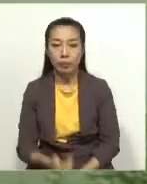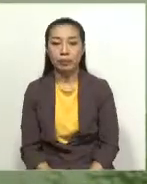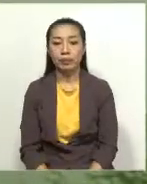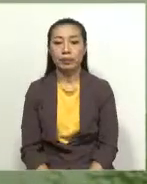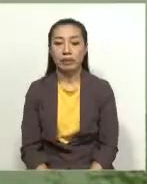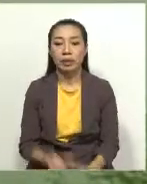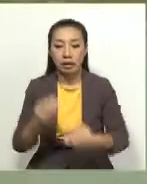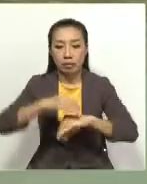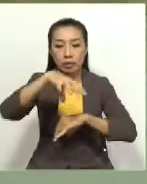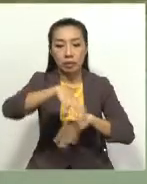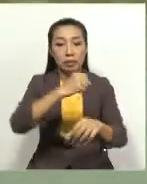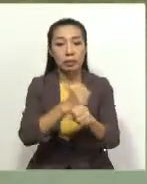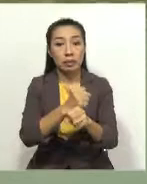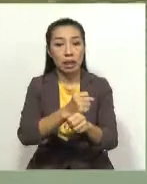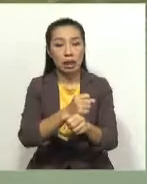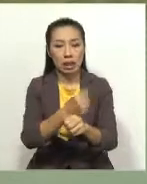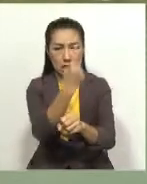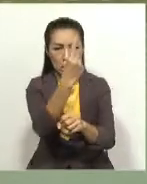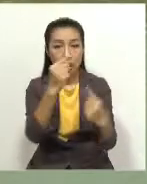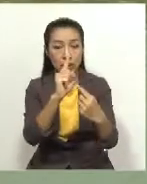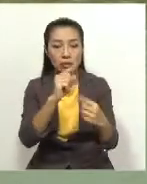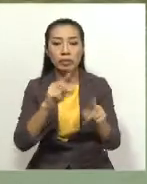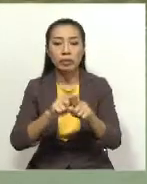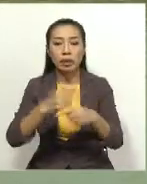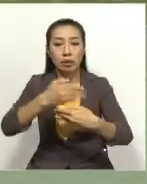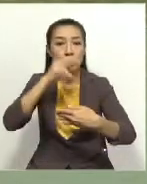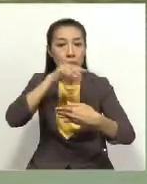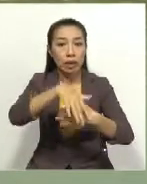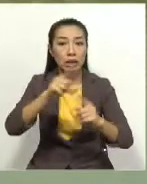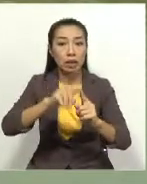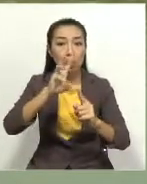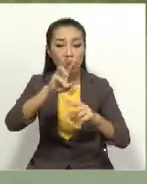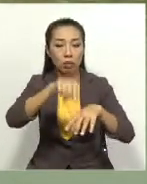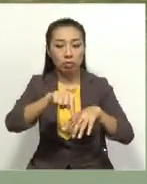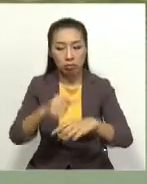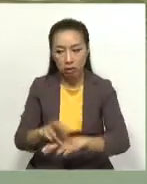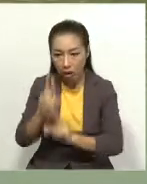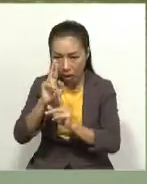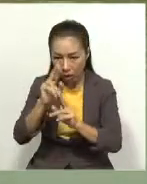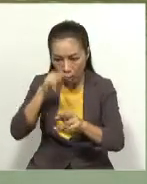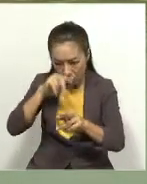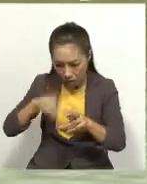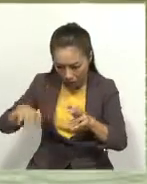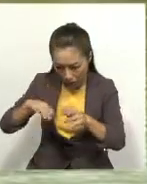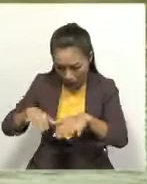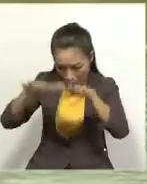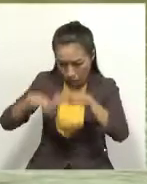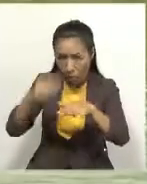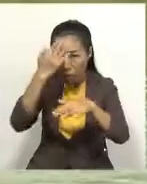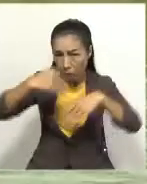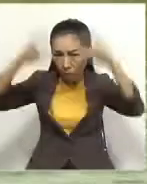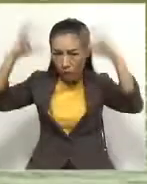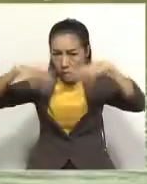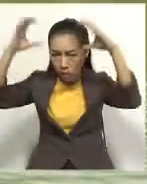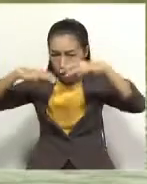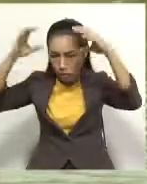อีกหนึ่งหน่วยงานที่รับผิดชอบในพื้นที่นี้นะครับก็คือทางด้านของสำนักงานชลประทานที่6ได้มีการเฝ้าระวังสถานการณ์น้ำนะครับหลังจากมีฝนตกม